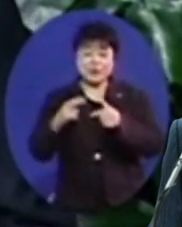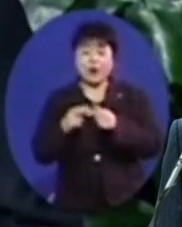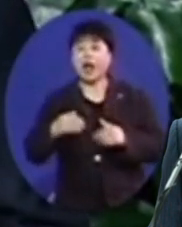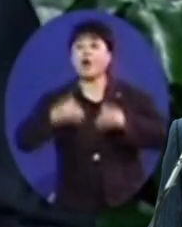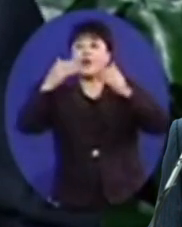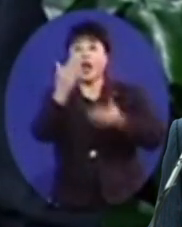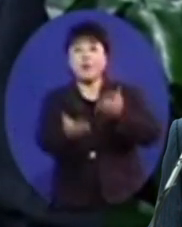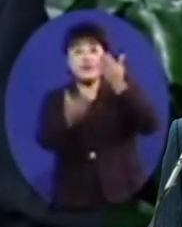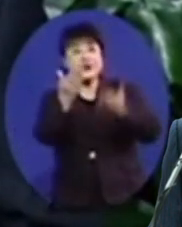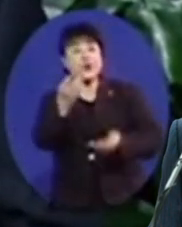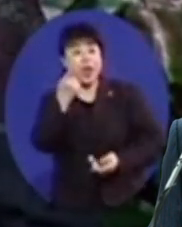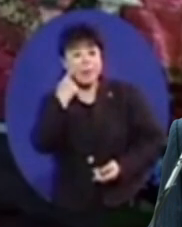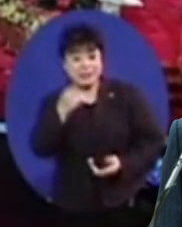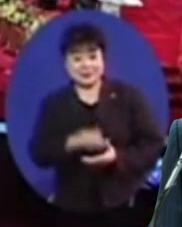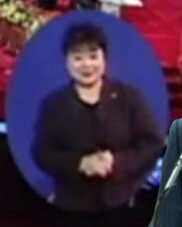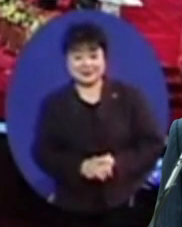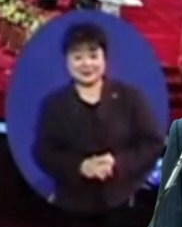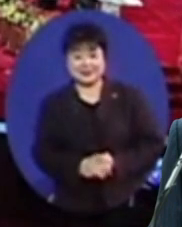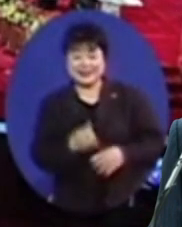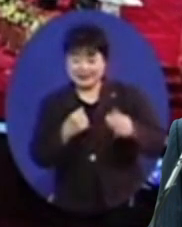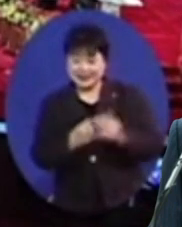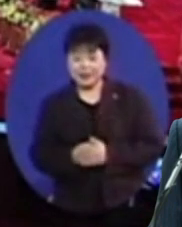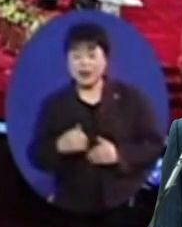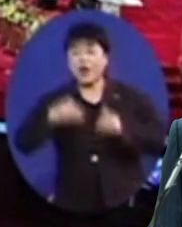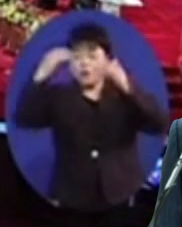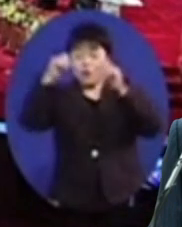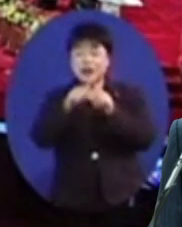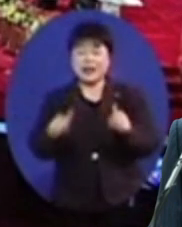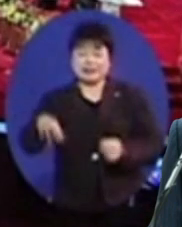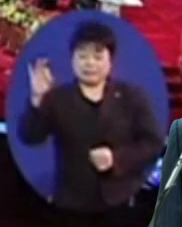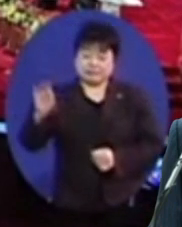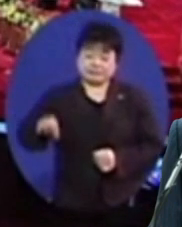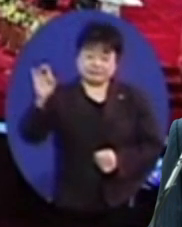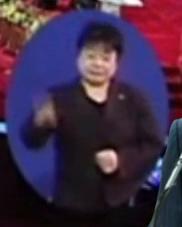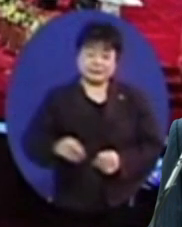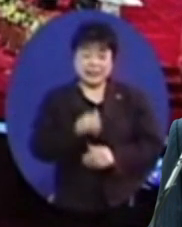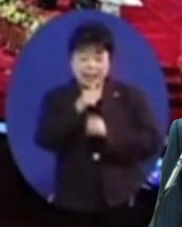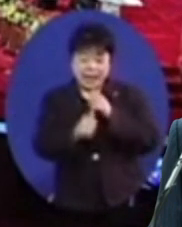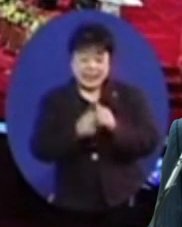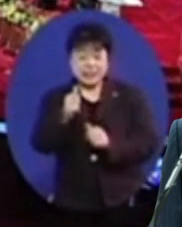골리앗과 비교를 하는 것입니다. 그러니까 뭐 골리앗은 하나님 앞에 먼지와 티끌